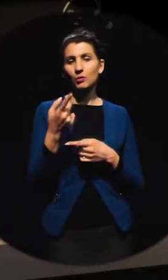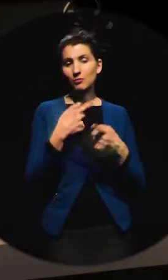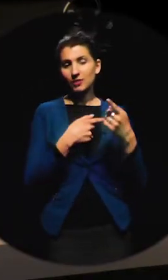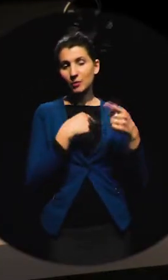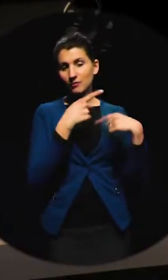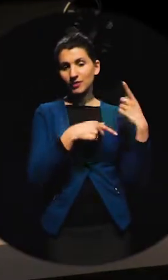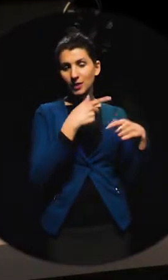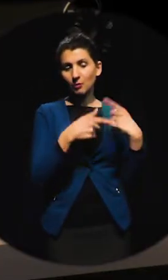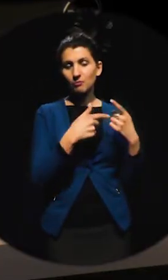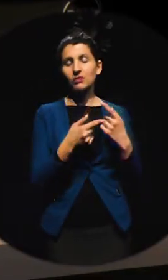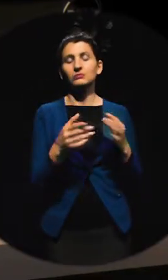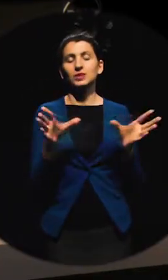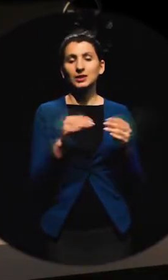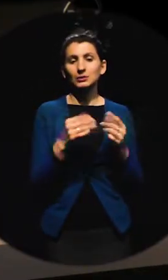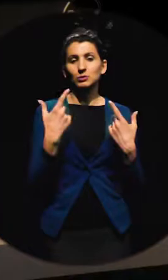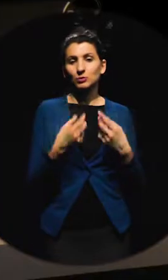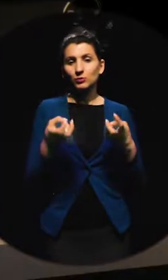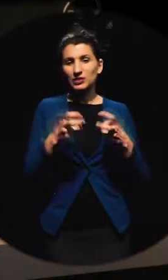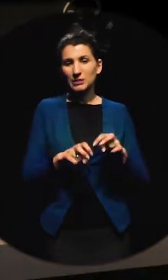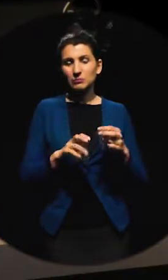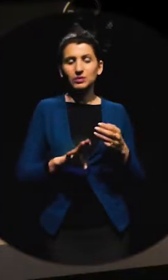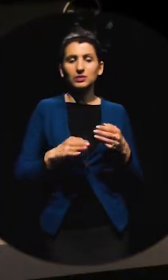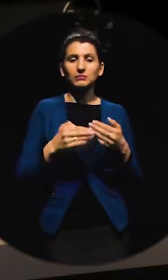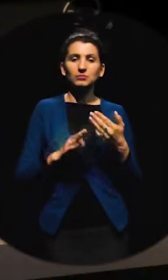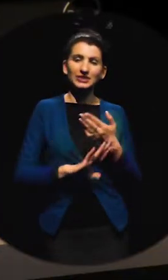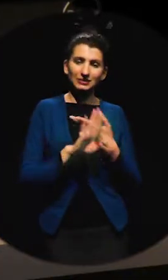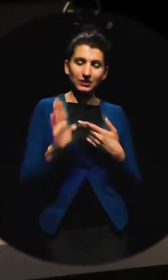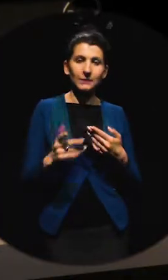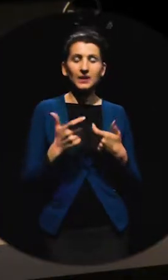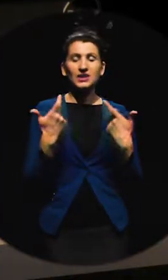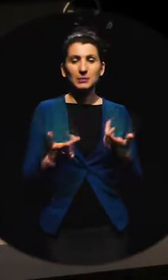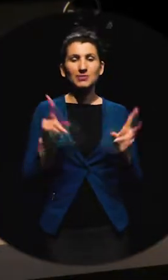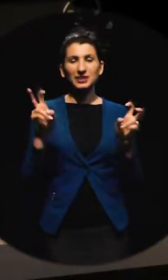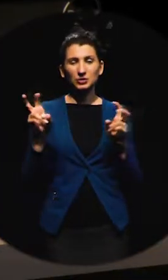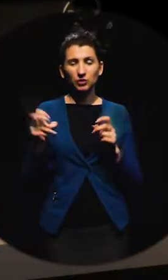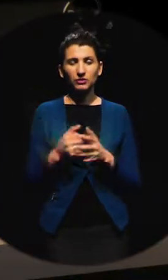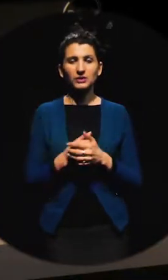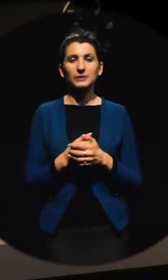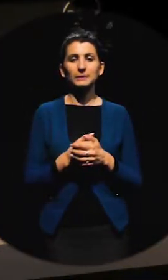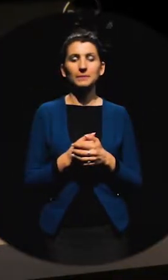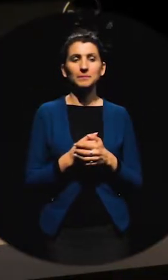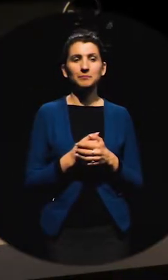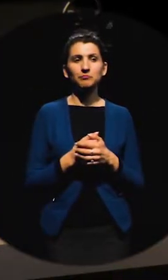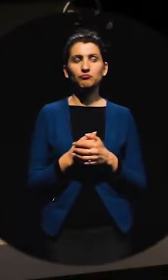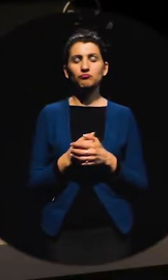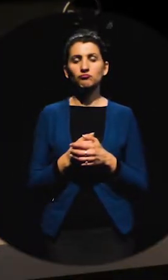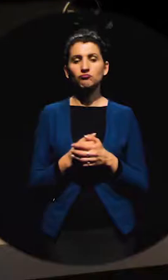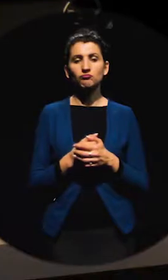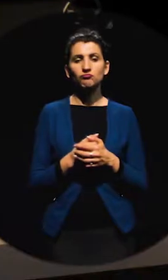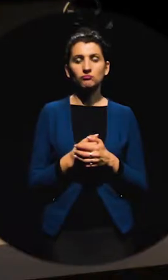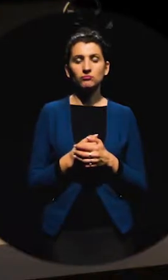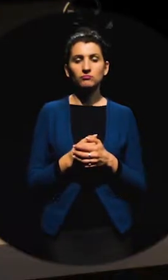jako inspiracją przy pracy nad spektaklem. Chciałabym Państwu zacytować